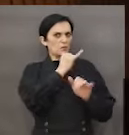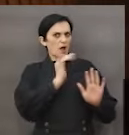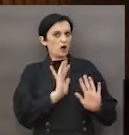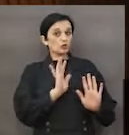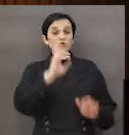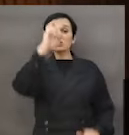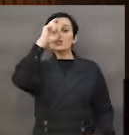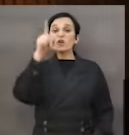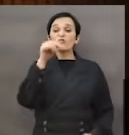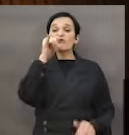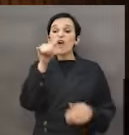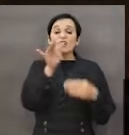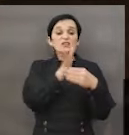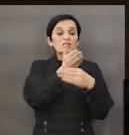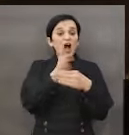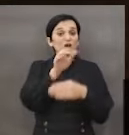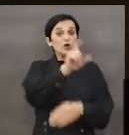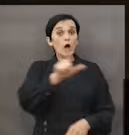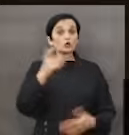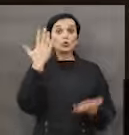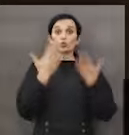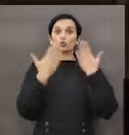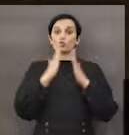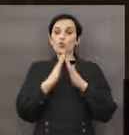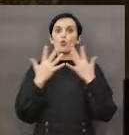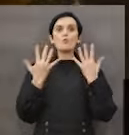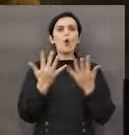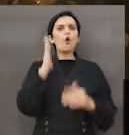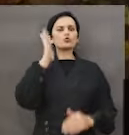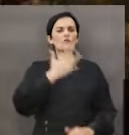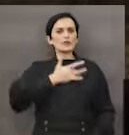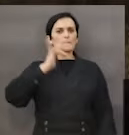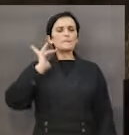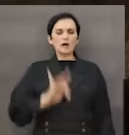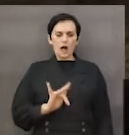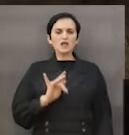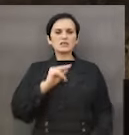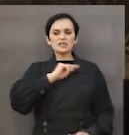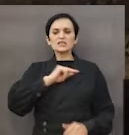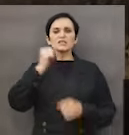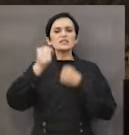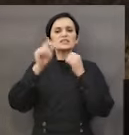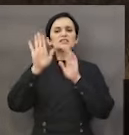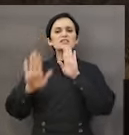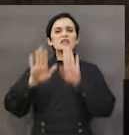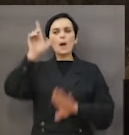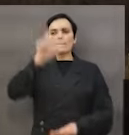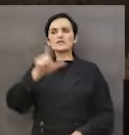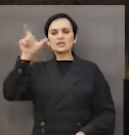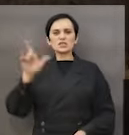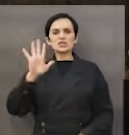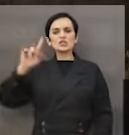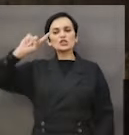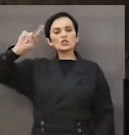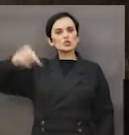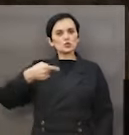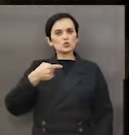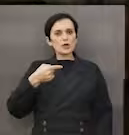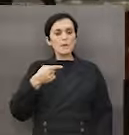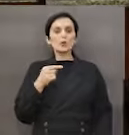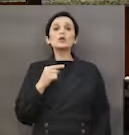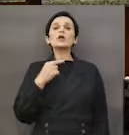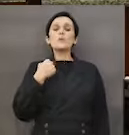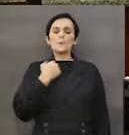შეუძლია. სახელმწიფო ვერ დააჩოს ადამიანებს, მაგრამ თუმცა თხოვნა იქნება ეს ინკასი, დასაქმებელი ფიზიკურად იქნება გარკვეული წილად